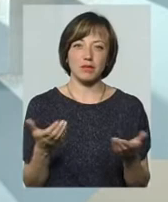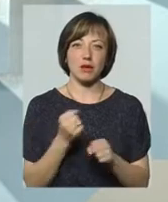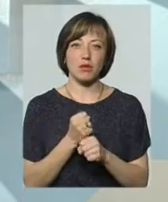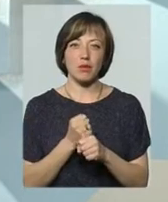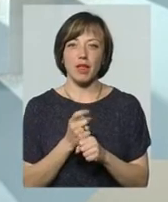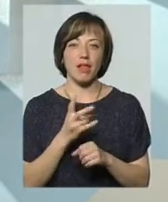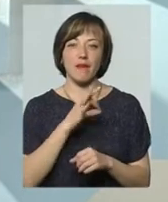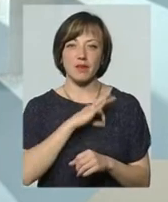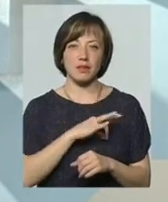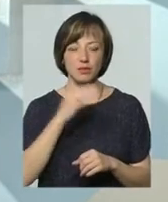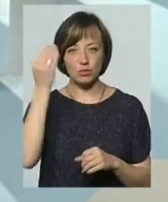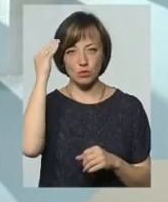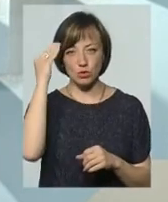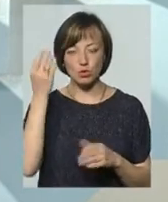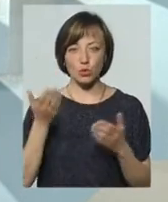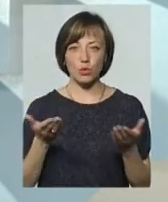ну, неефективно з точки зору